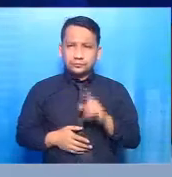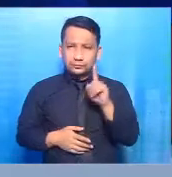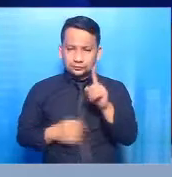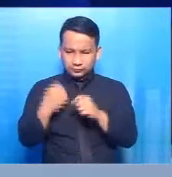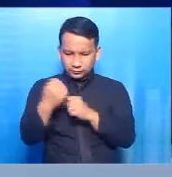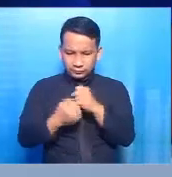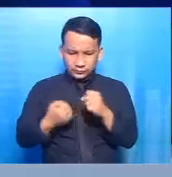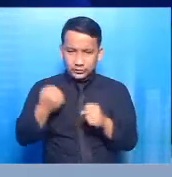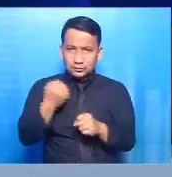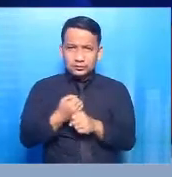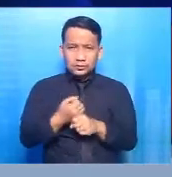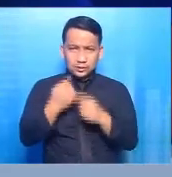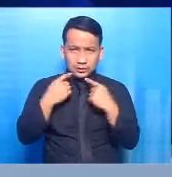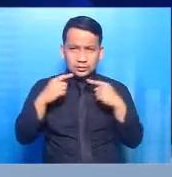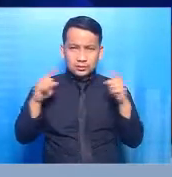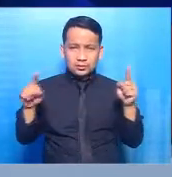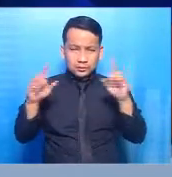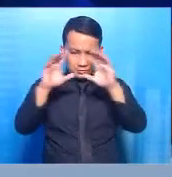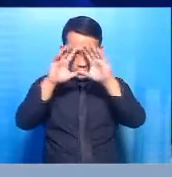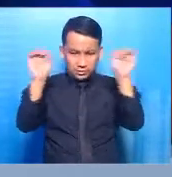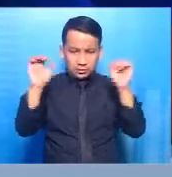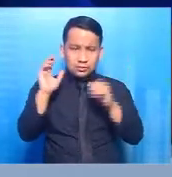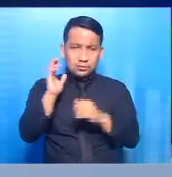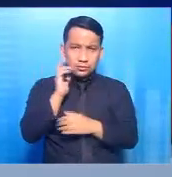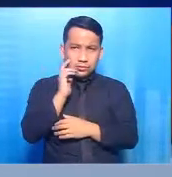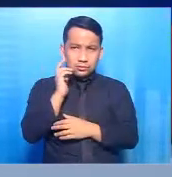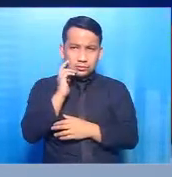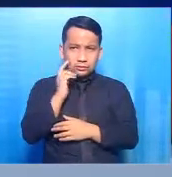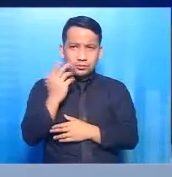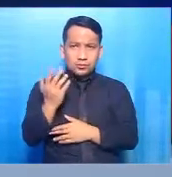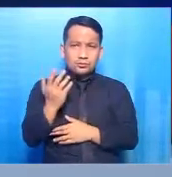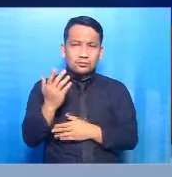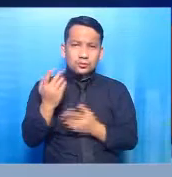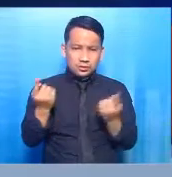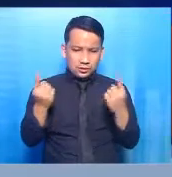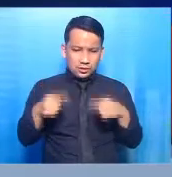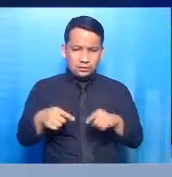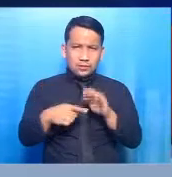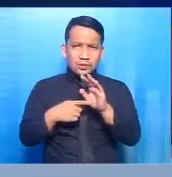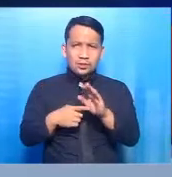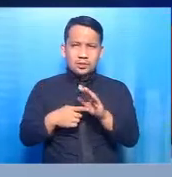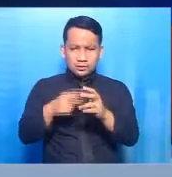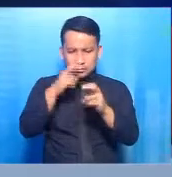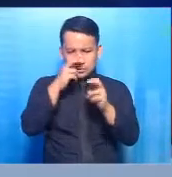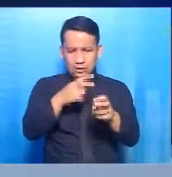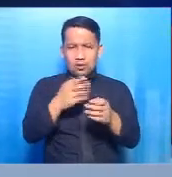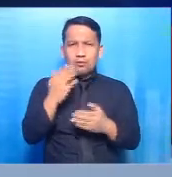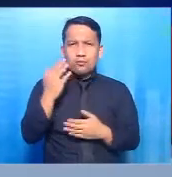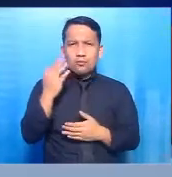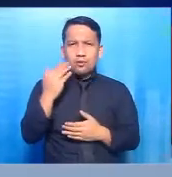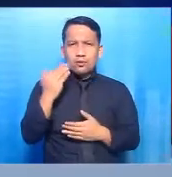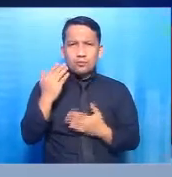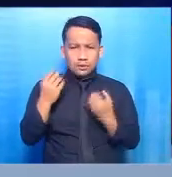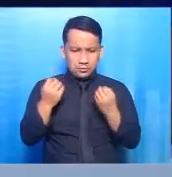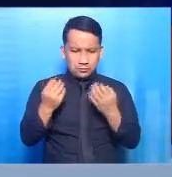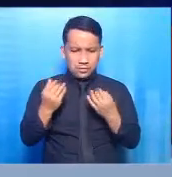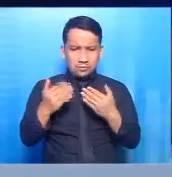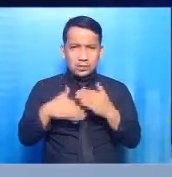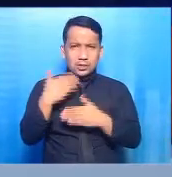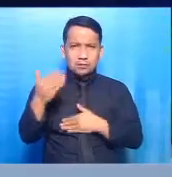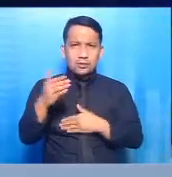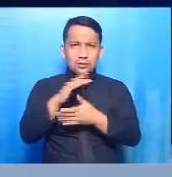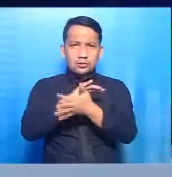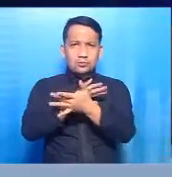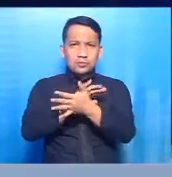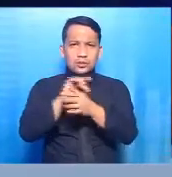taon na mula nang ideklara ni Pangulong Rodrigo Duterte ang pagpapatupad ng restrictions dahil sa pagsipa ng